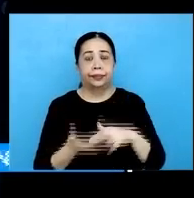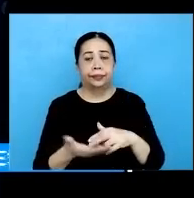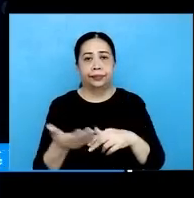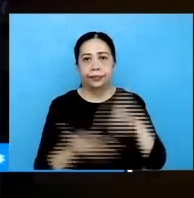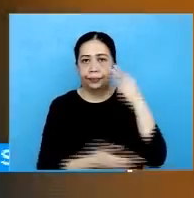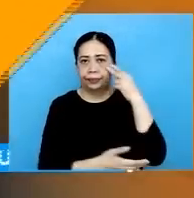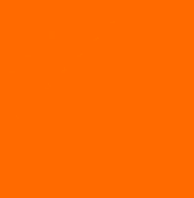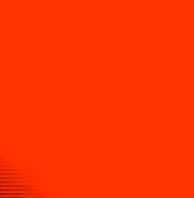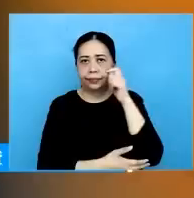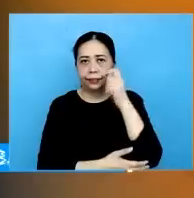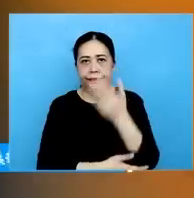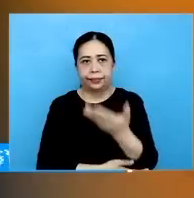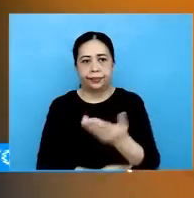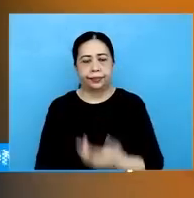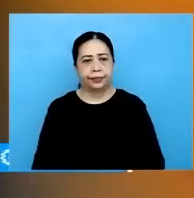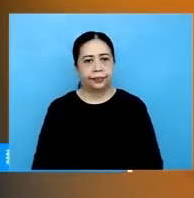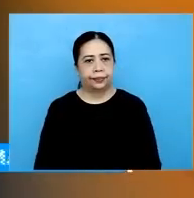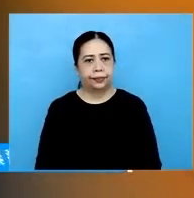Talete.